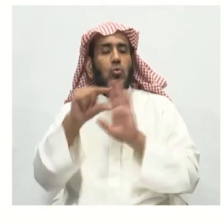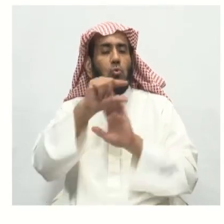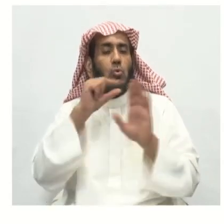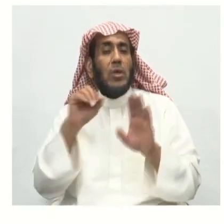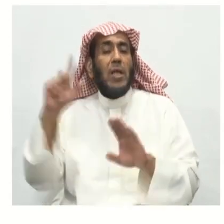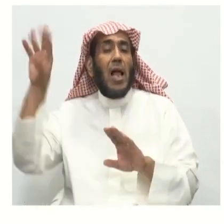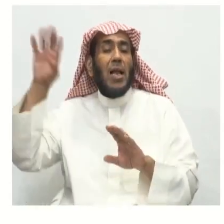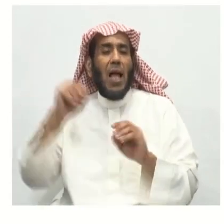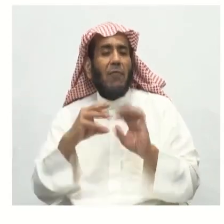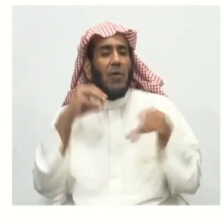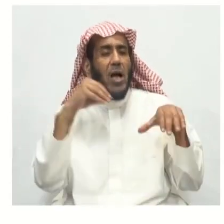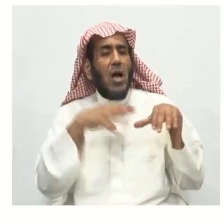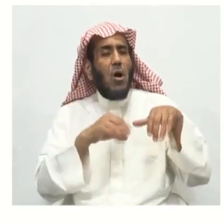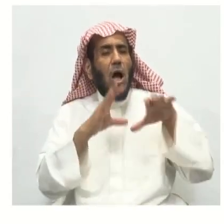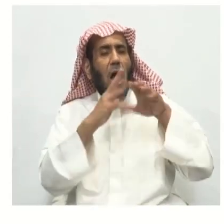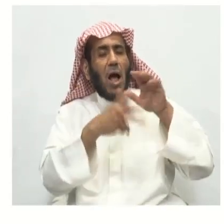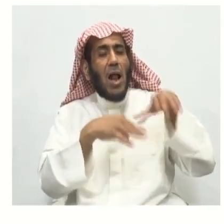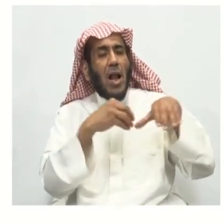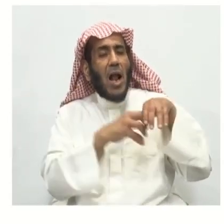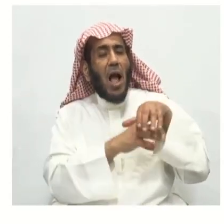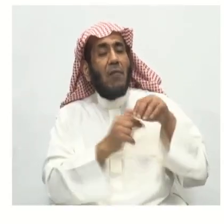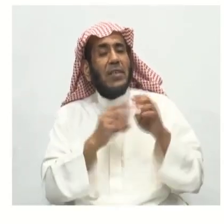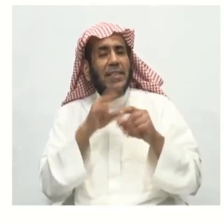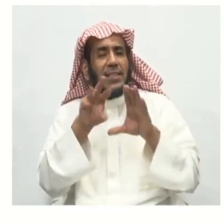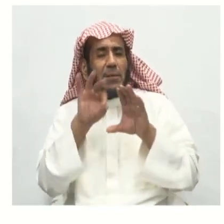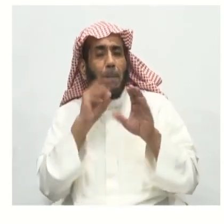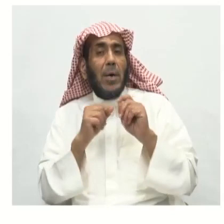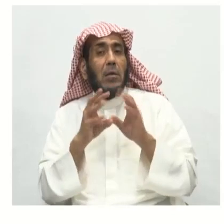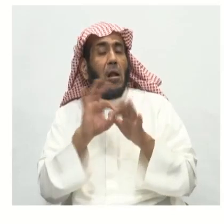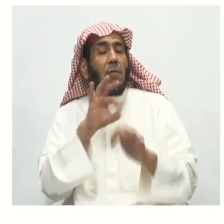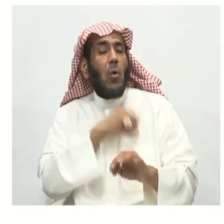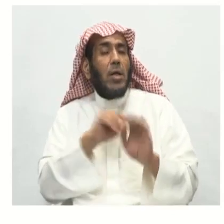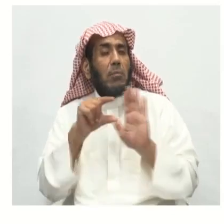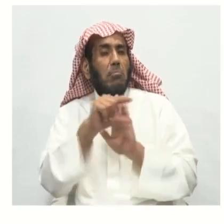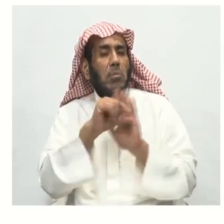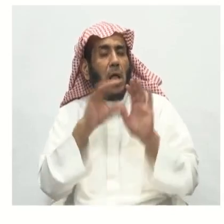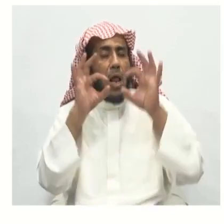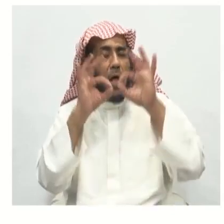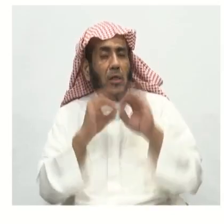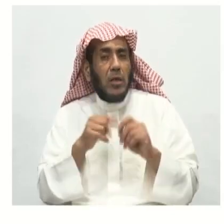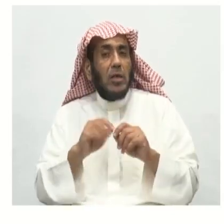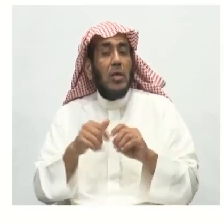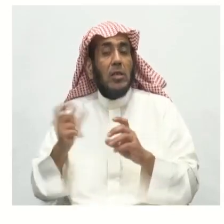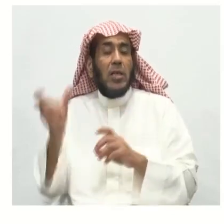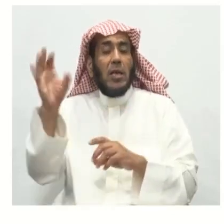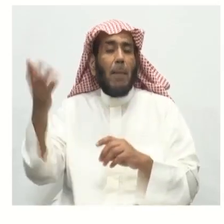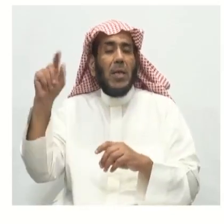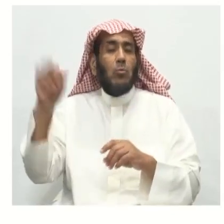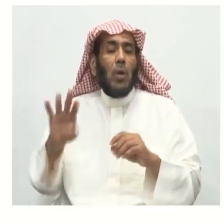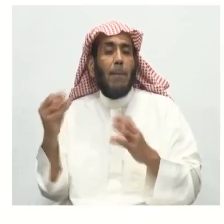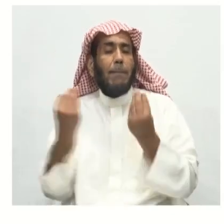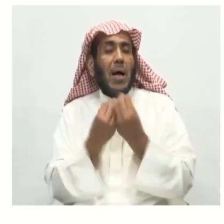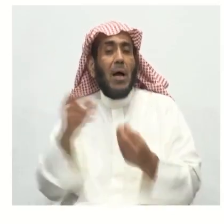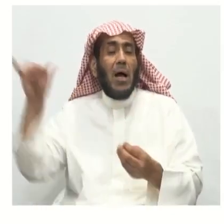ايضا استنباط الفوائد من الايات وكذلك ذكر قصه موسى مع الخضر ايضا